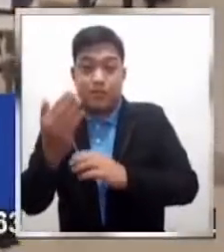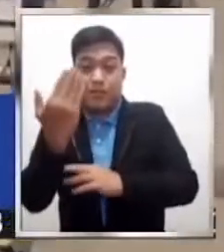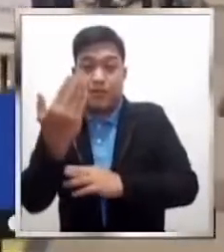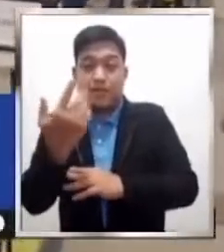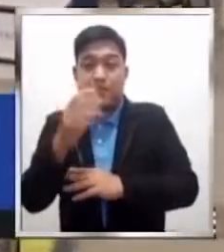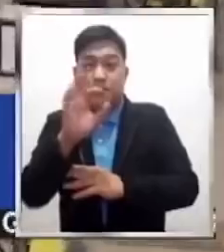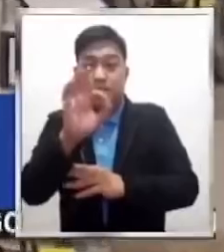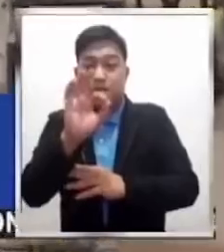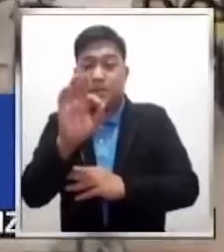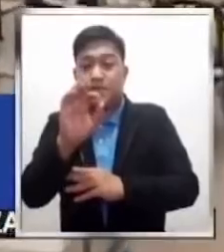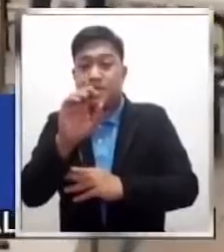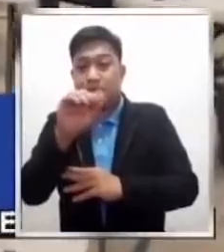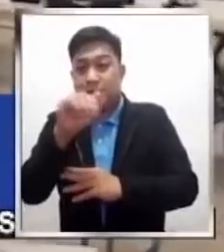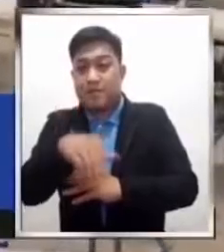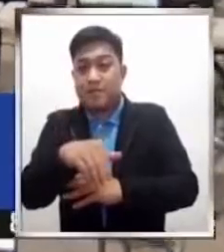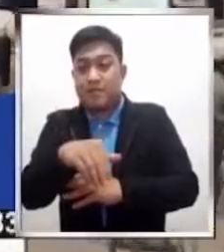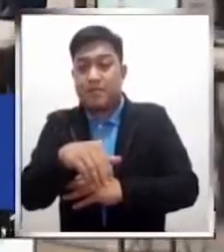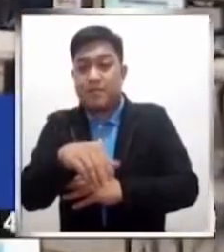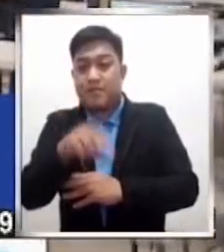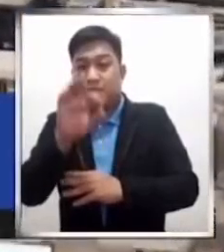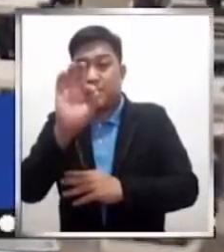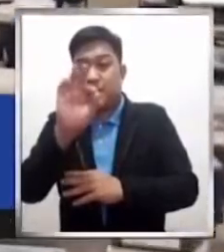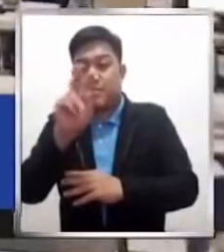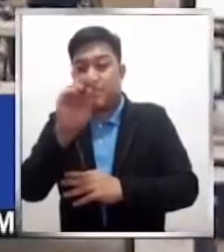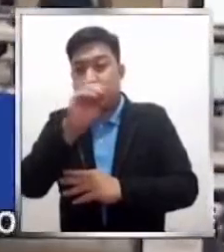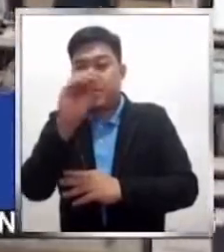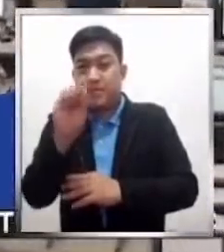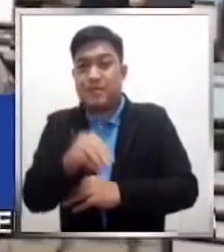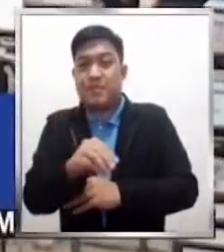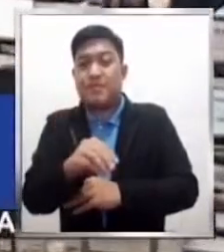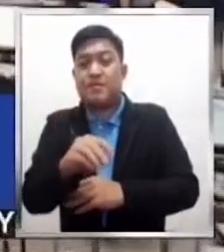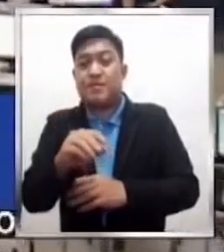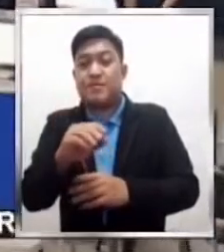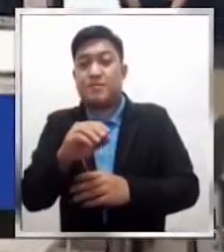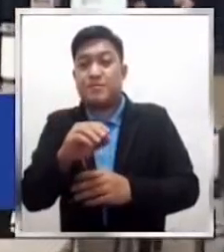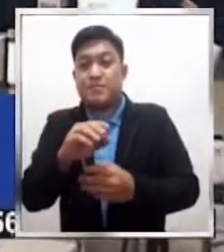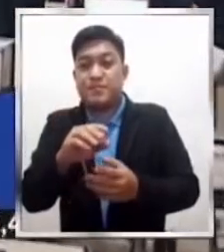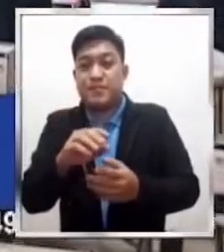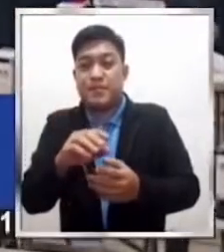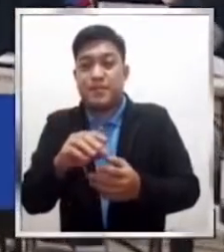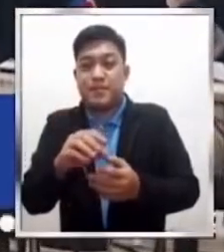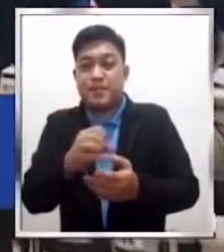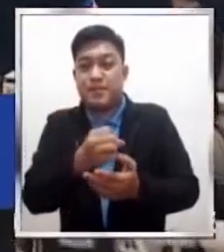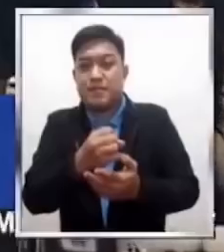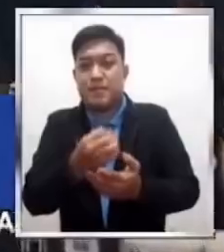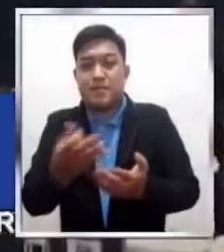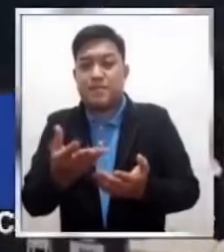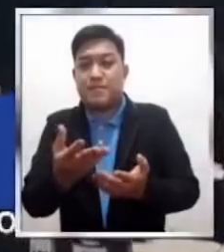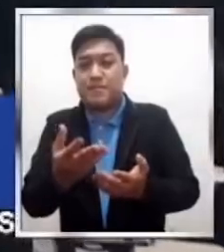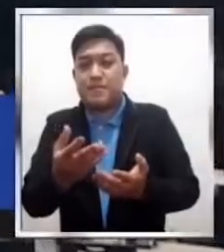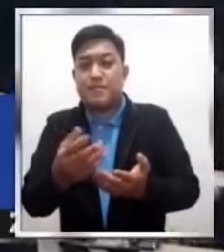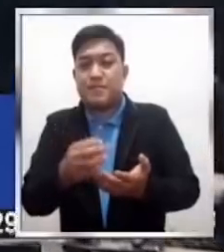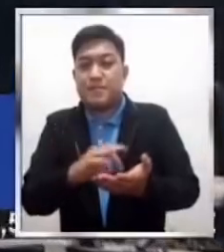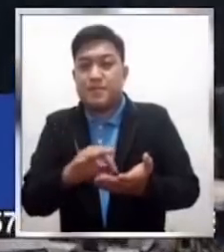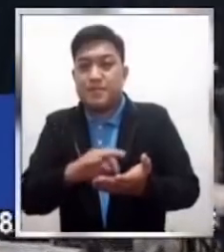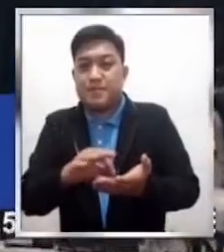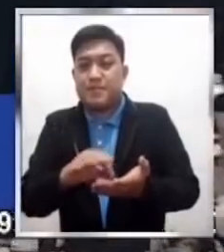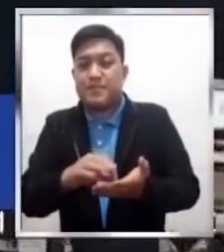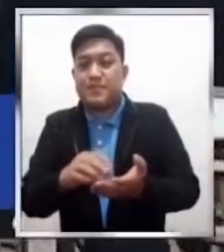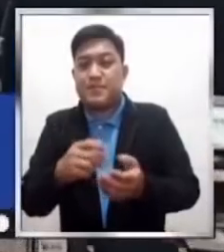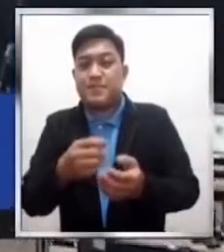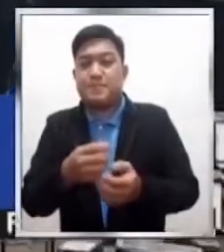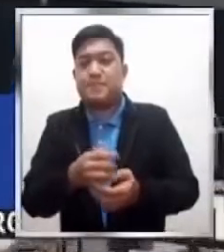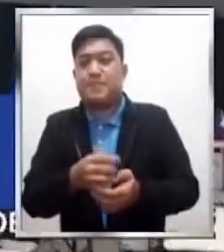99,160 o 92% ng clustered precinct ang nabibilang sa unofficial PPCRV count. Leading pa rin